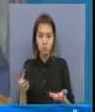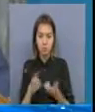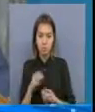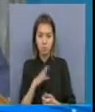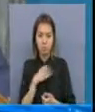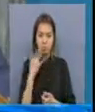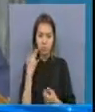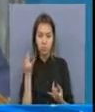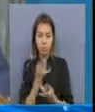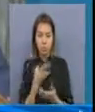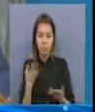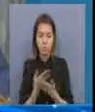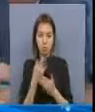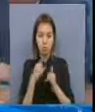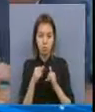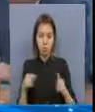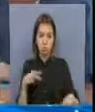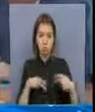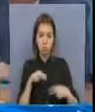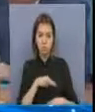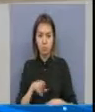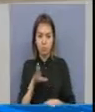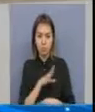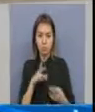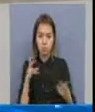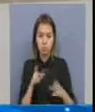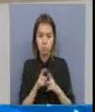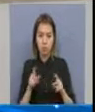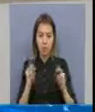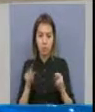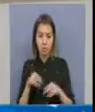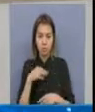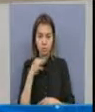ол ұлттық өнерді жаңғырту жолында аянбай еңбек етуге сөз берді.